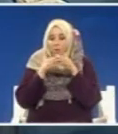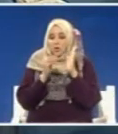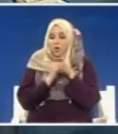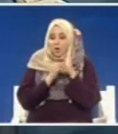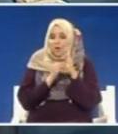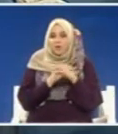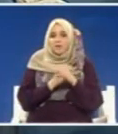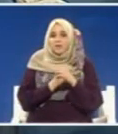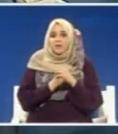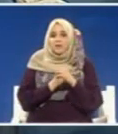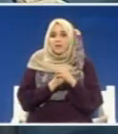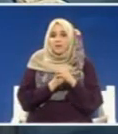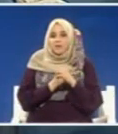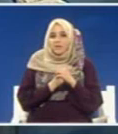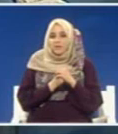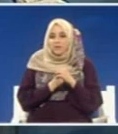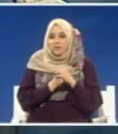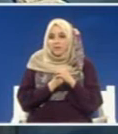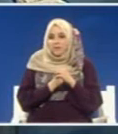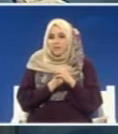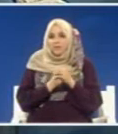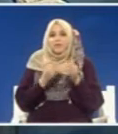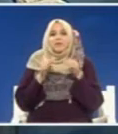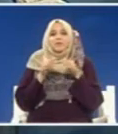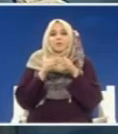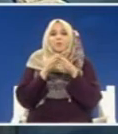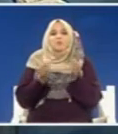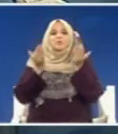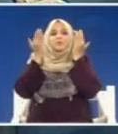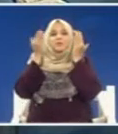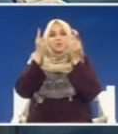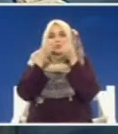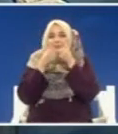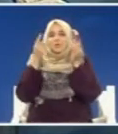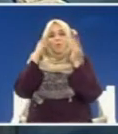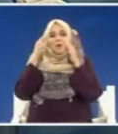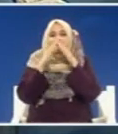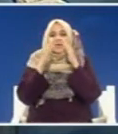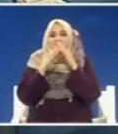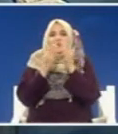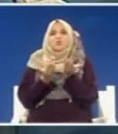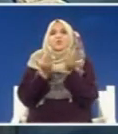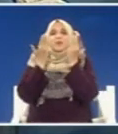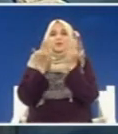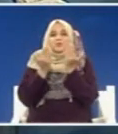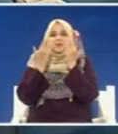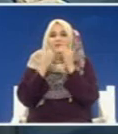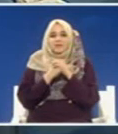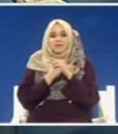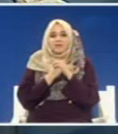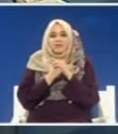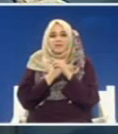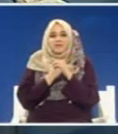له أنا نقول له يدعي لي فرج علي يا ربي بسكنة نقول له أمانة كيش ما تصلي في جامع نقول لهم يدعي